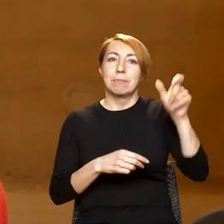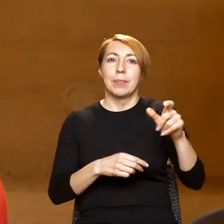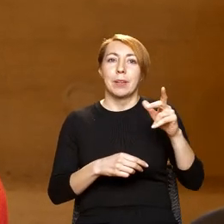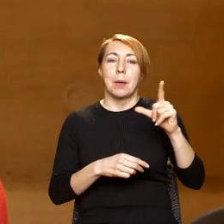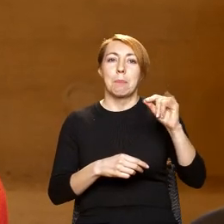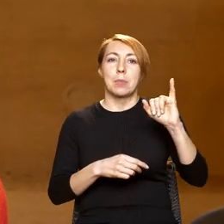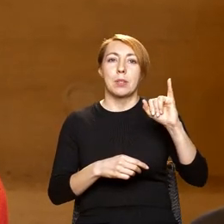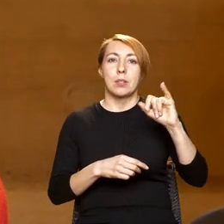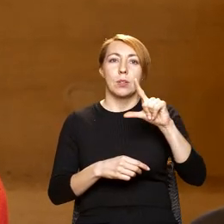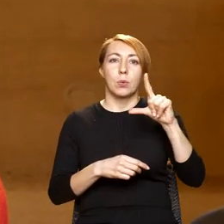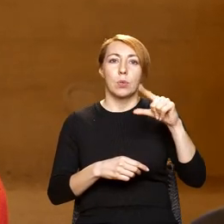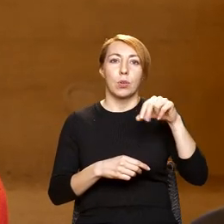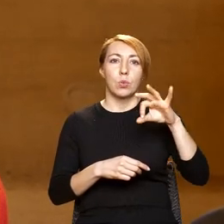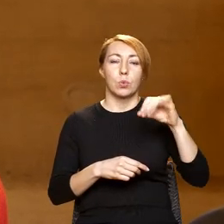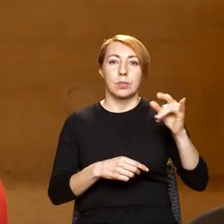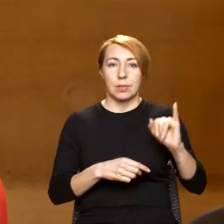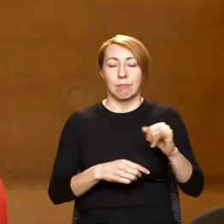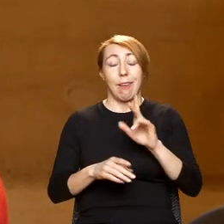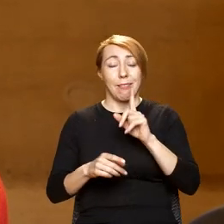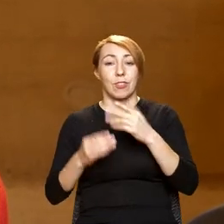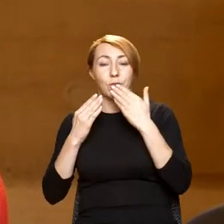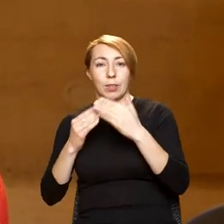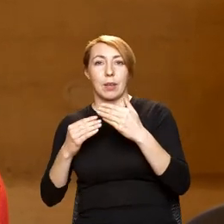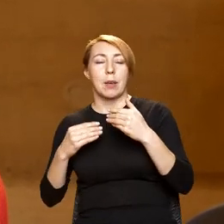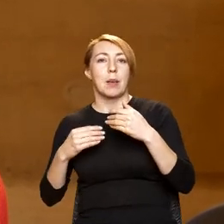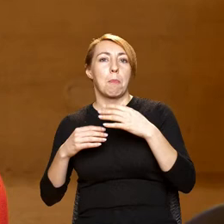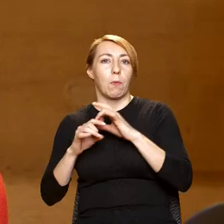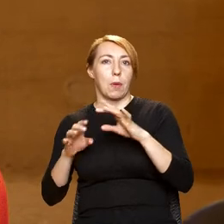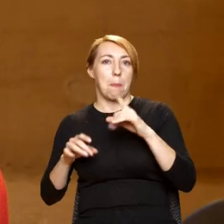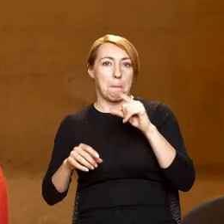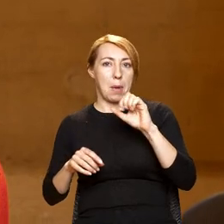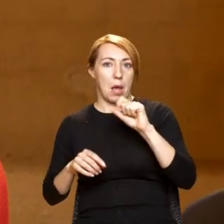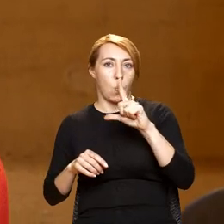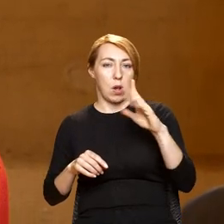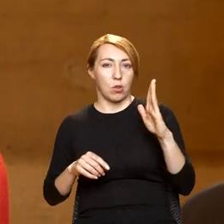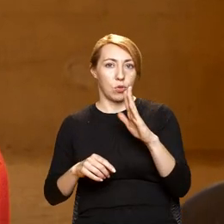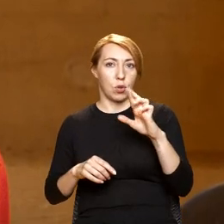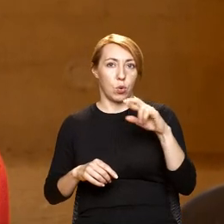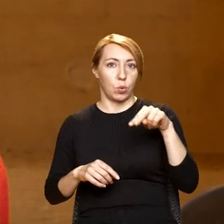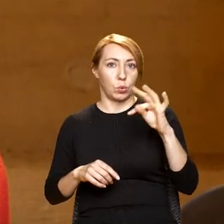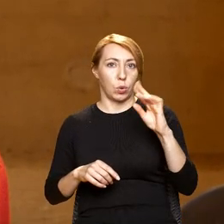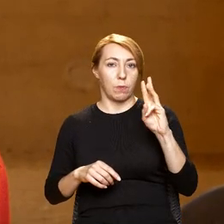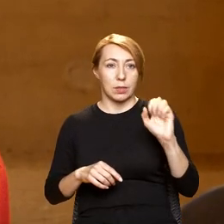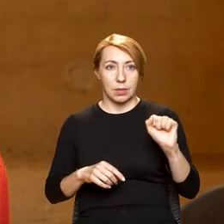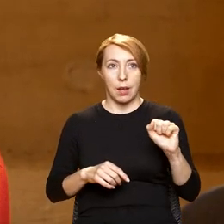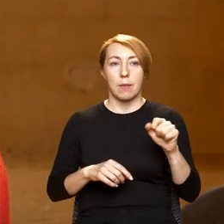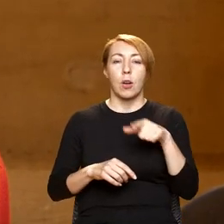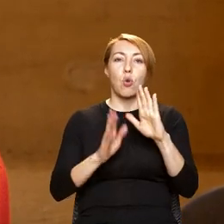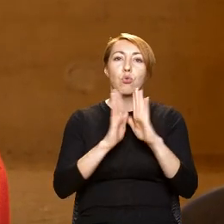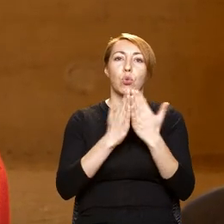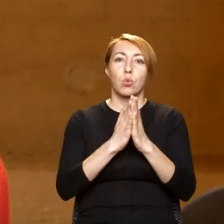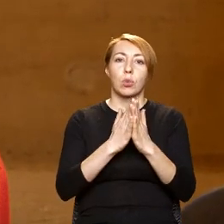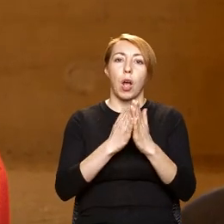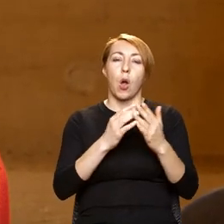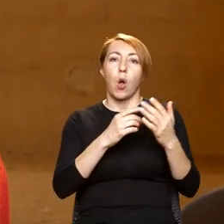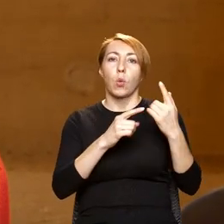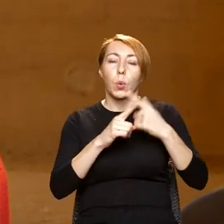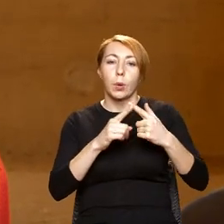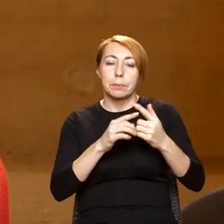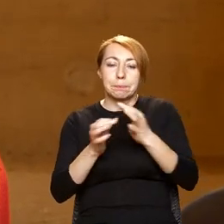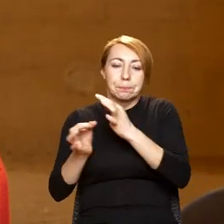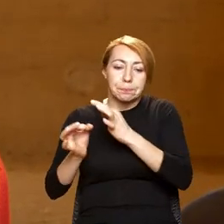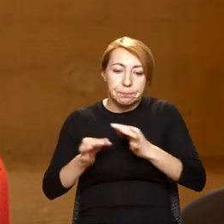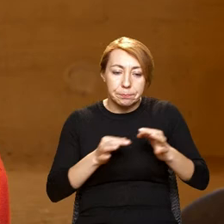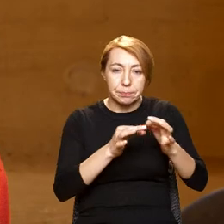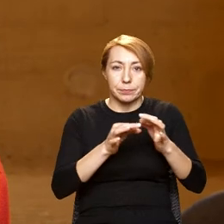rzeczywiście dzięki pani profesor Ewie Pałasz-Rutkowskiej ta książka została jakoś osadzona w